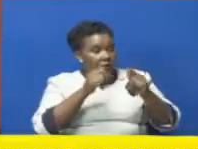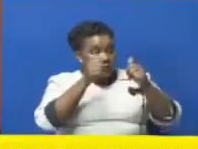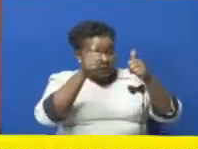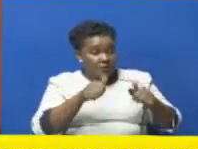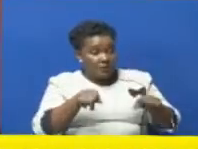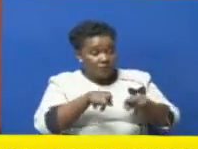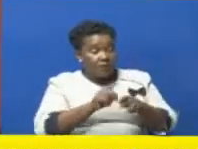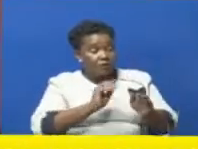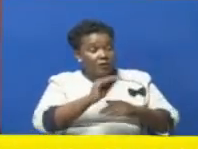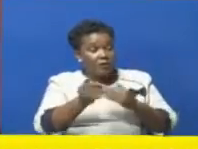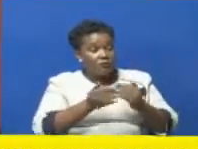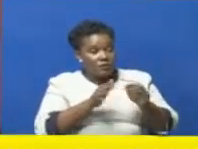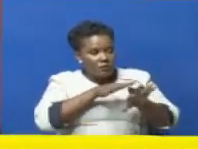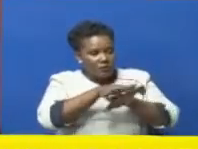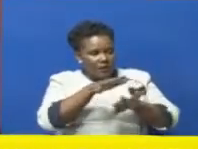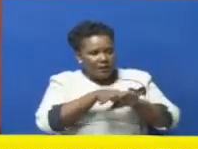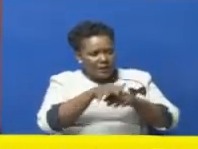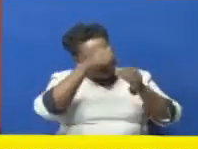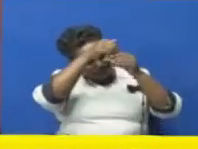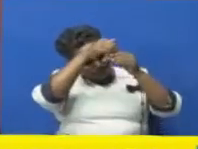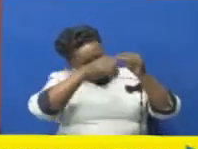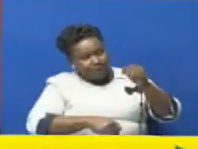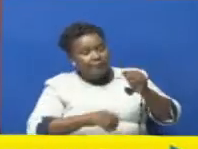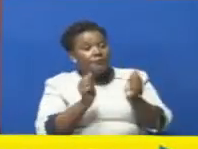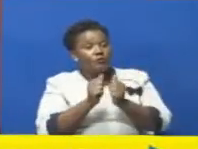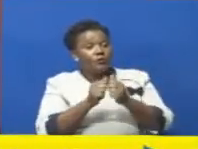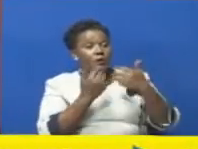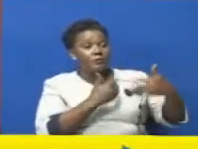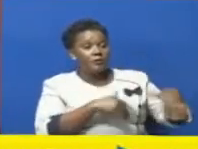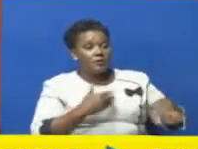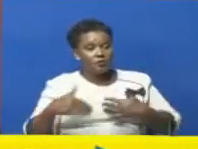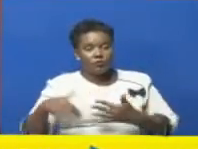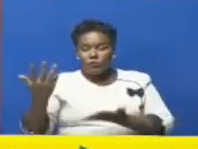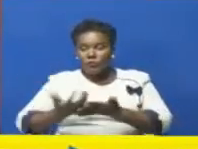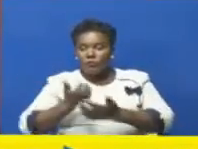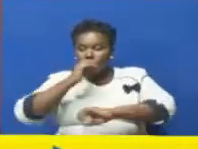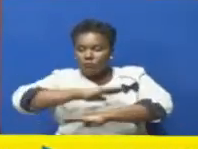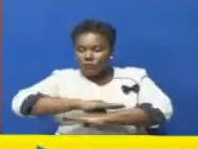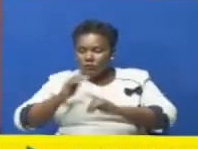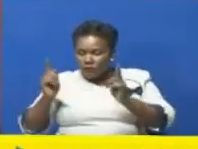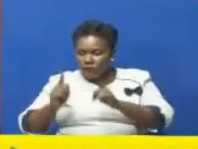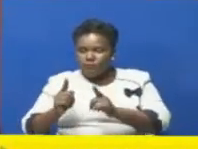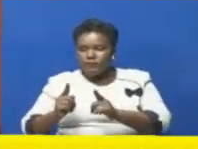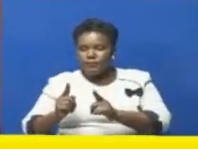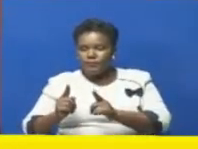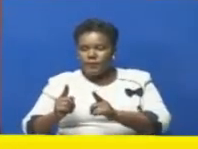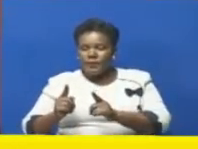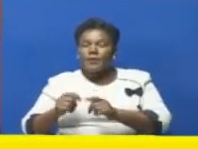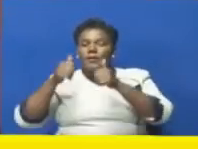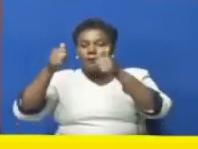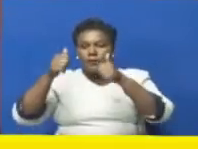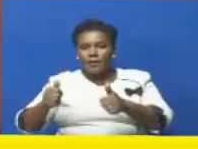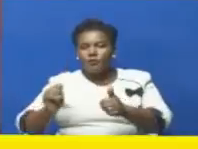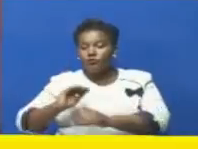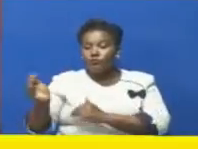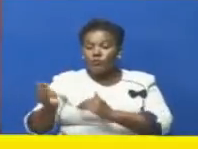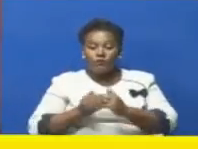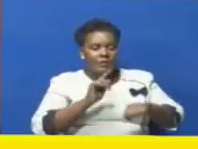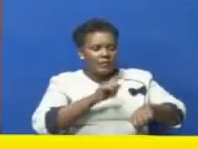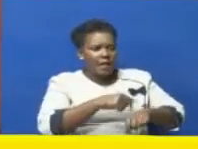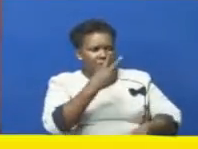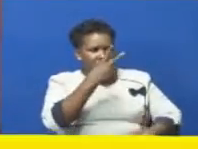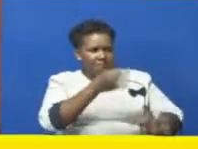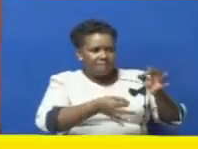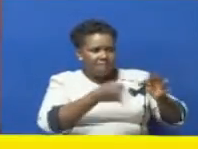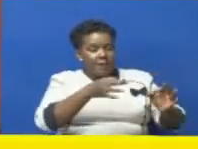kwa kina kuhusiana na dondoo hizi ambazo amekupatia. Hivi sasa tupate mapumziko mafupi na matangazo. Kumbuka tarejea hapo saa 2 kamili